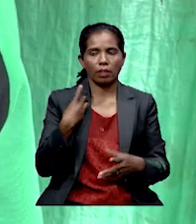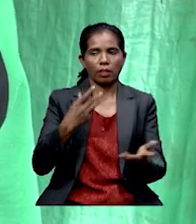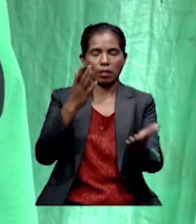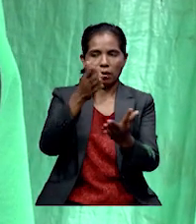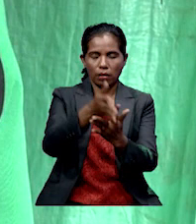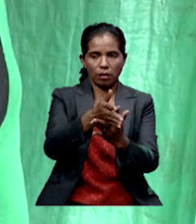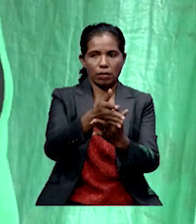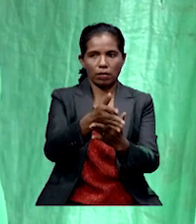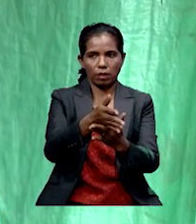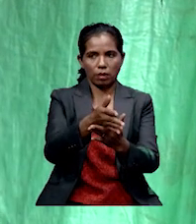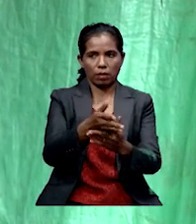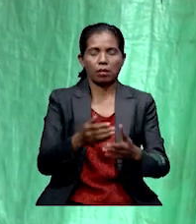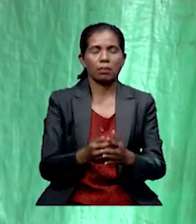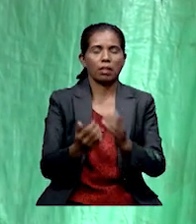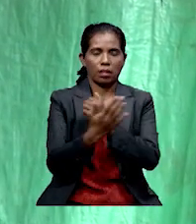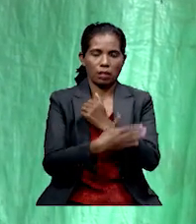iha rai fura kena